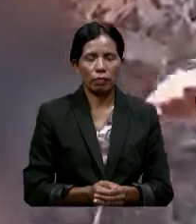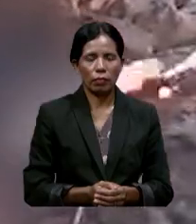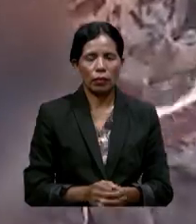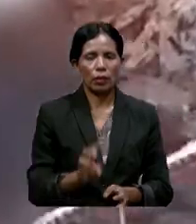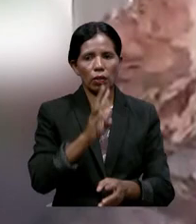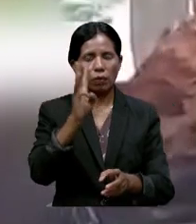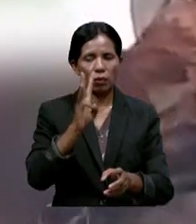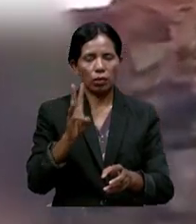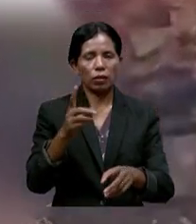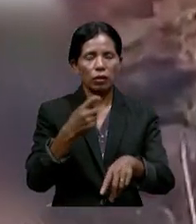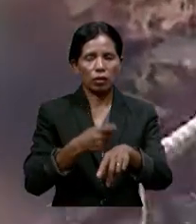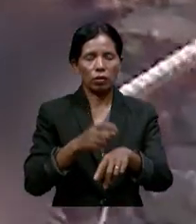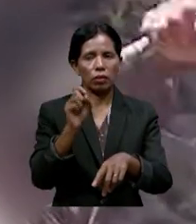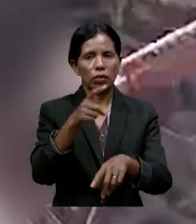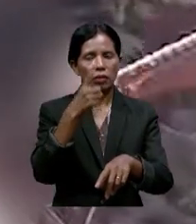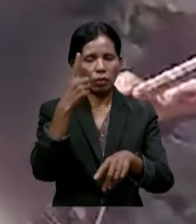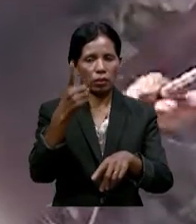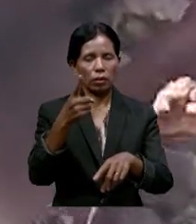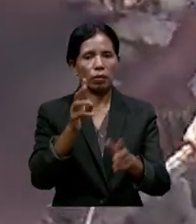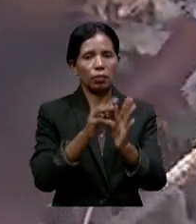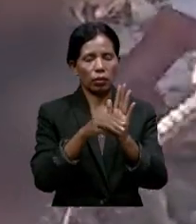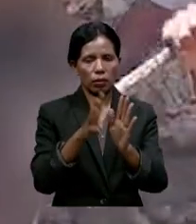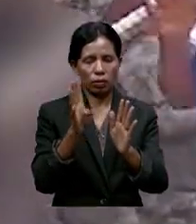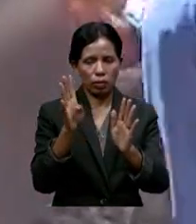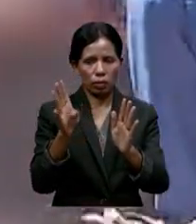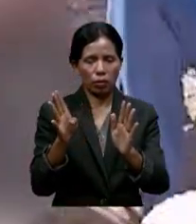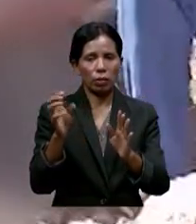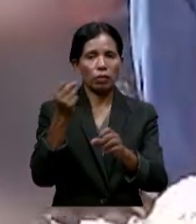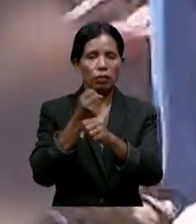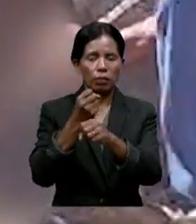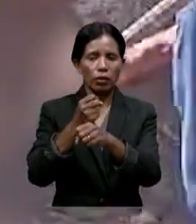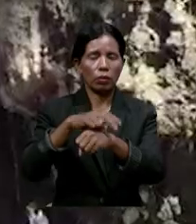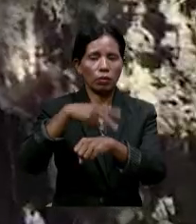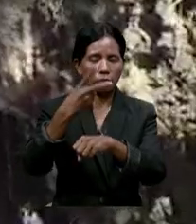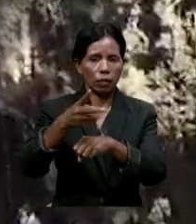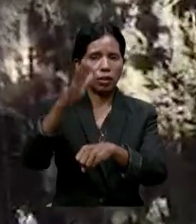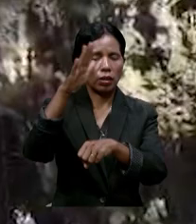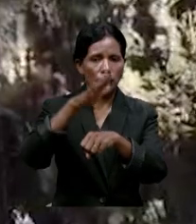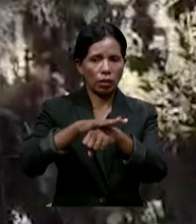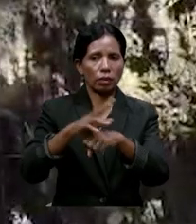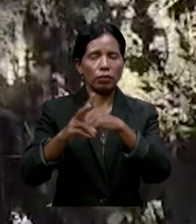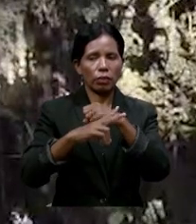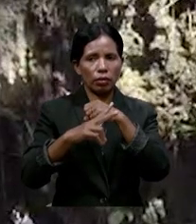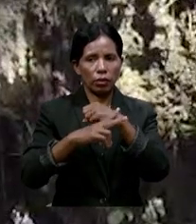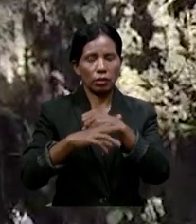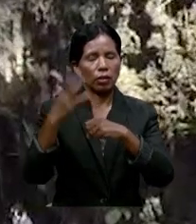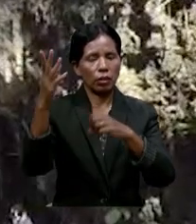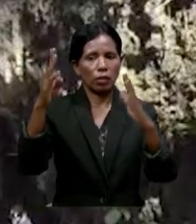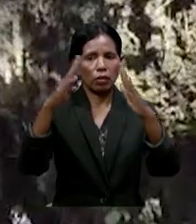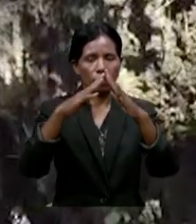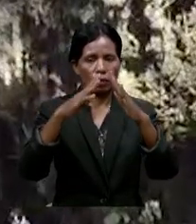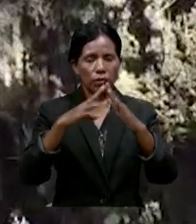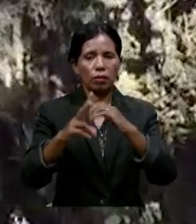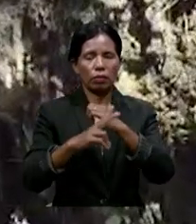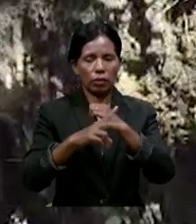Quarta-feira, né? Mais ou menos, tu kusano rasingida liu minuto hatnolo. Fatuk monu hodi hanehan vítima Marcelino da Costa Belo iha umalaran.